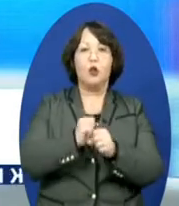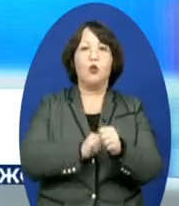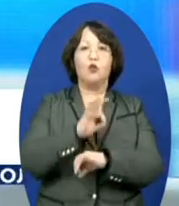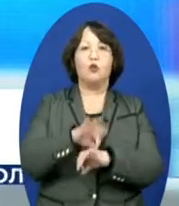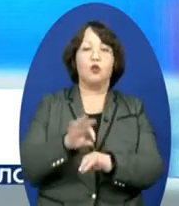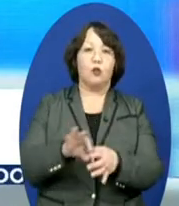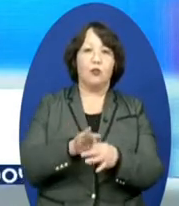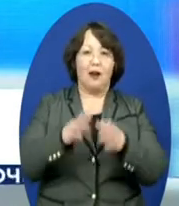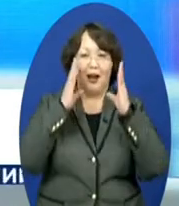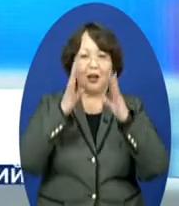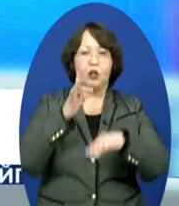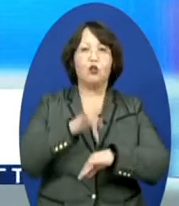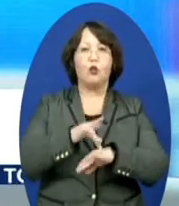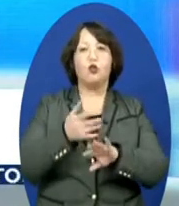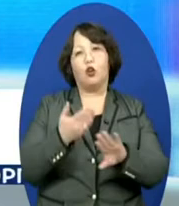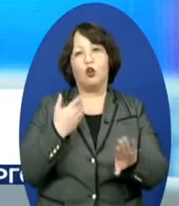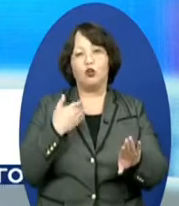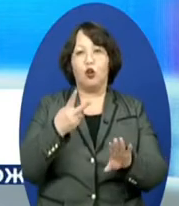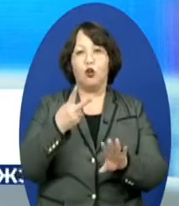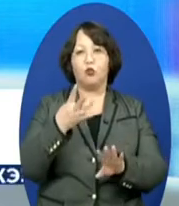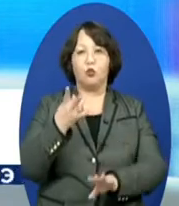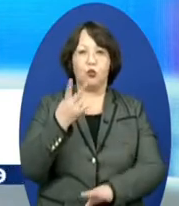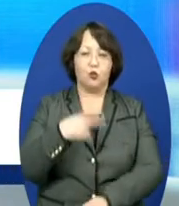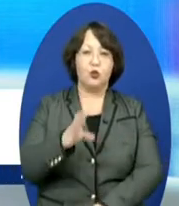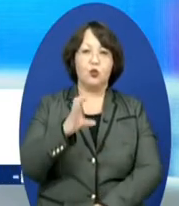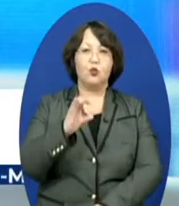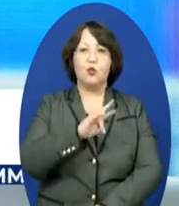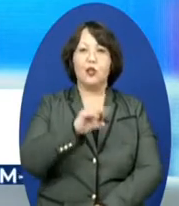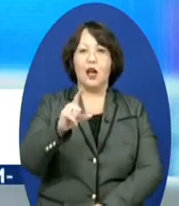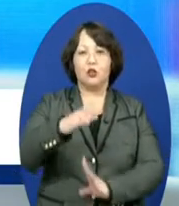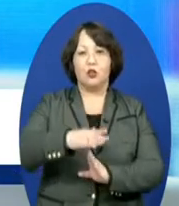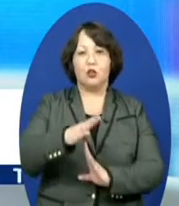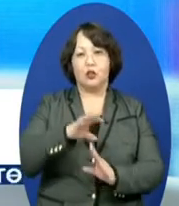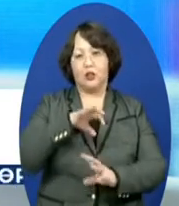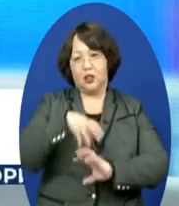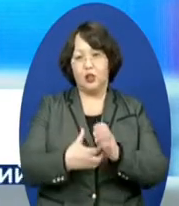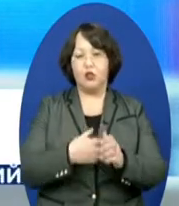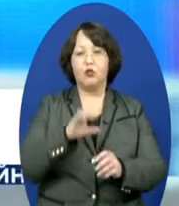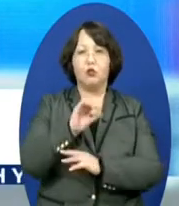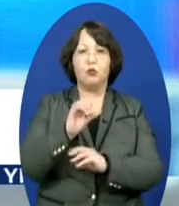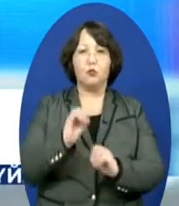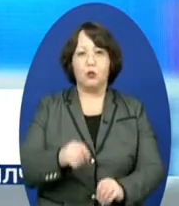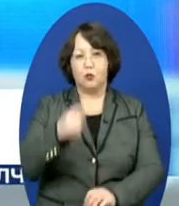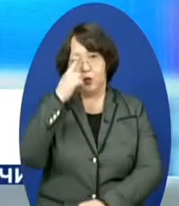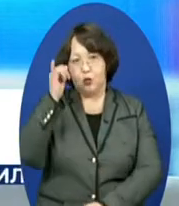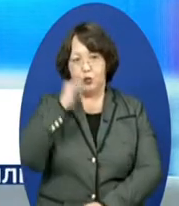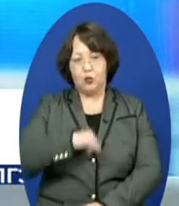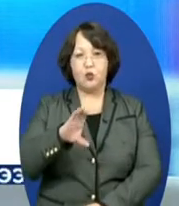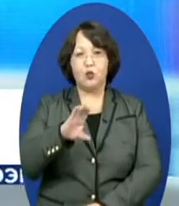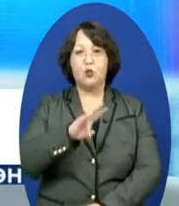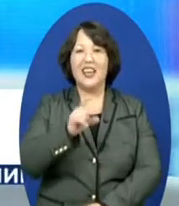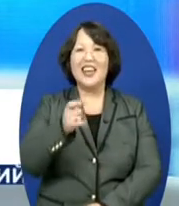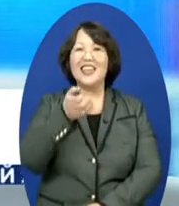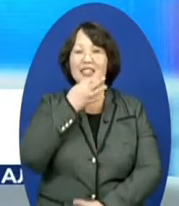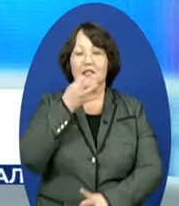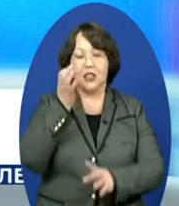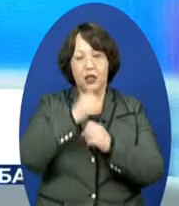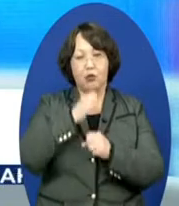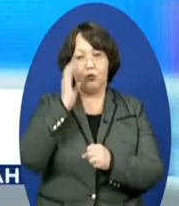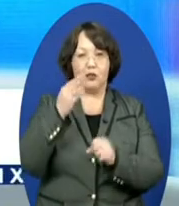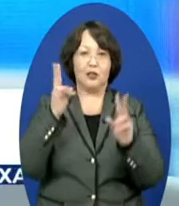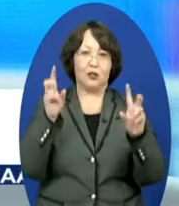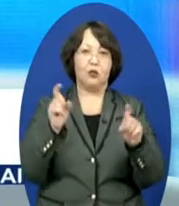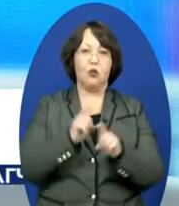зардахлын улмаас анхаарлын төвөө солдсон. Энэ сарын 24-нд сүрийтэй тэмцэх дэлхийн өдөр тохионо. Энэ өдрийг өгтөж манай улс сүрийг эрт илрүүлэхэн